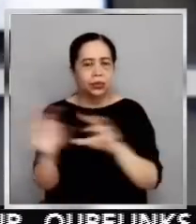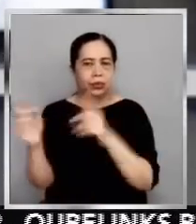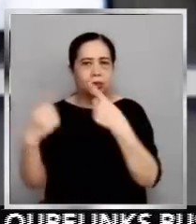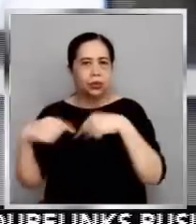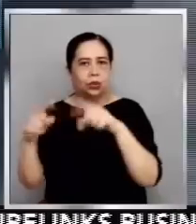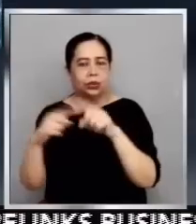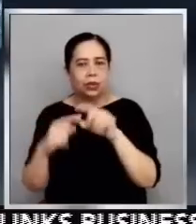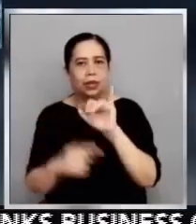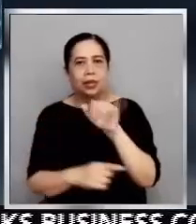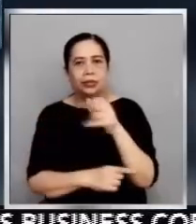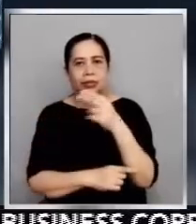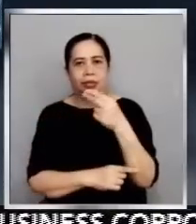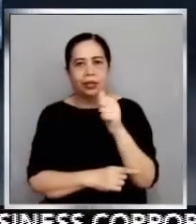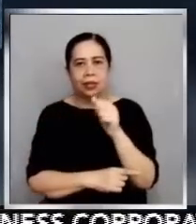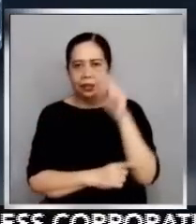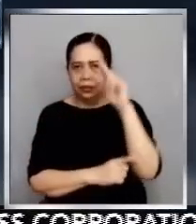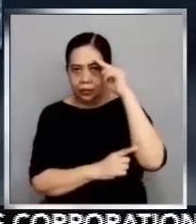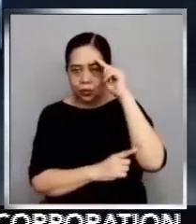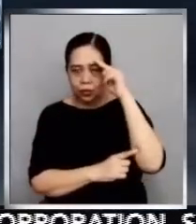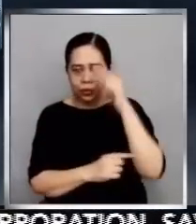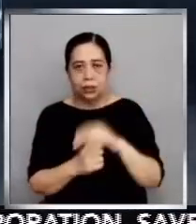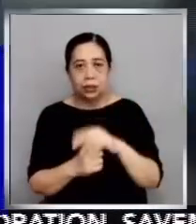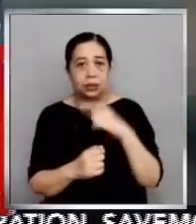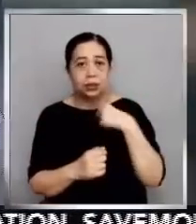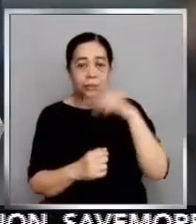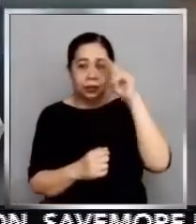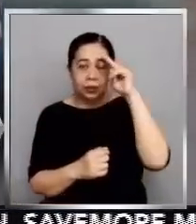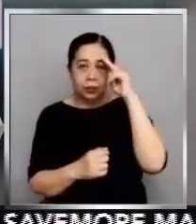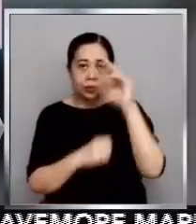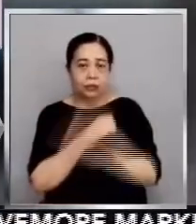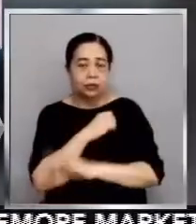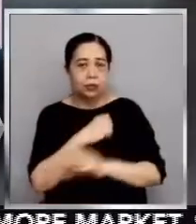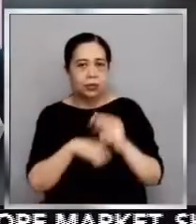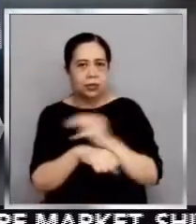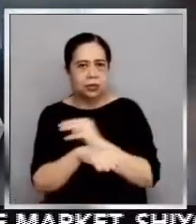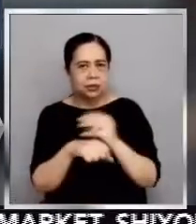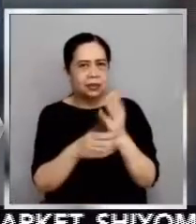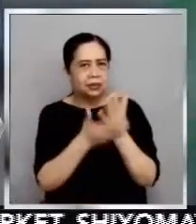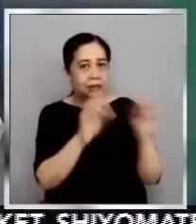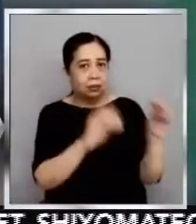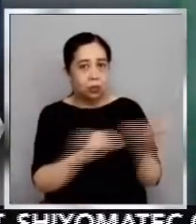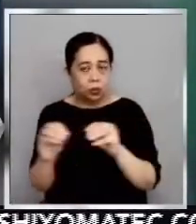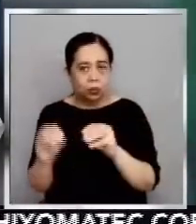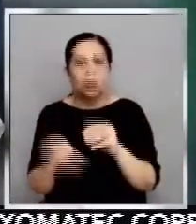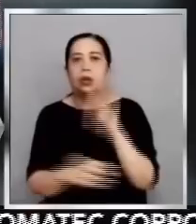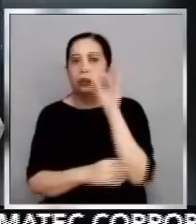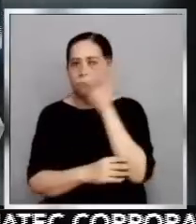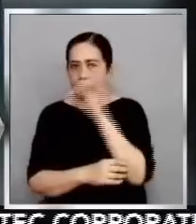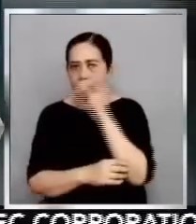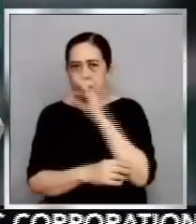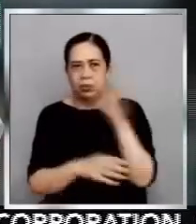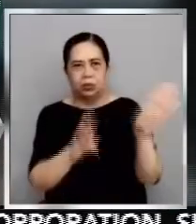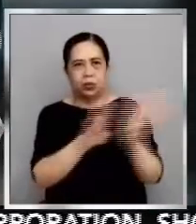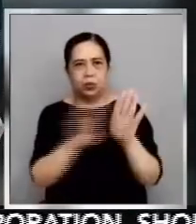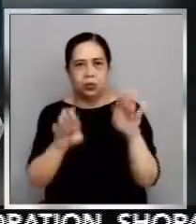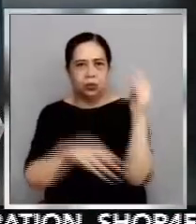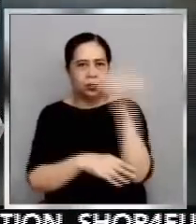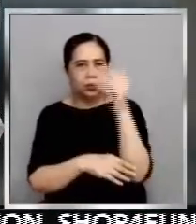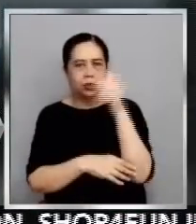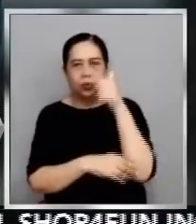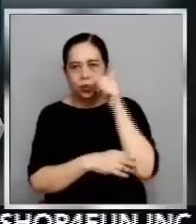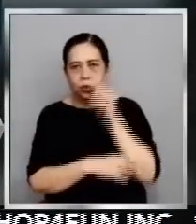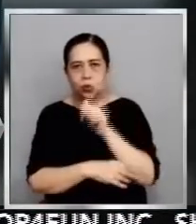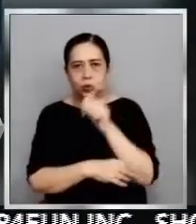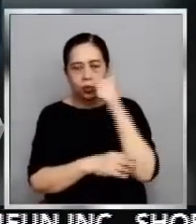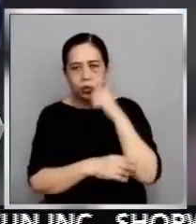na. Ayon sa Saudi Foreign Ministry, Filipino ang ilan sa mga inilikas. Dahil sarado ang mga paliparan sa Sudan sa gitna ng